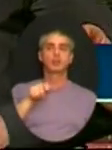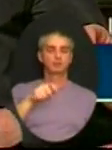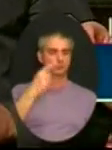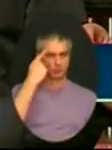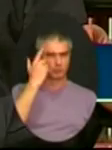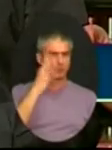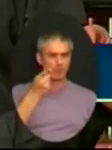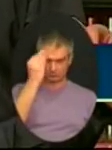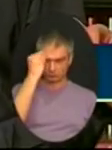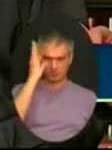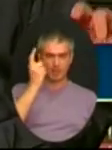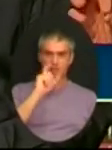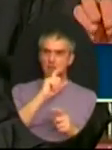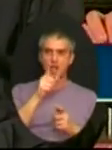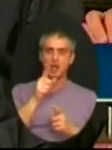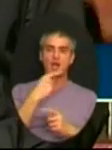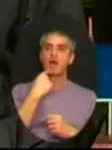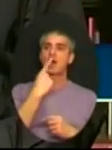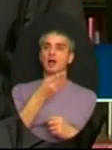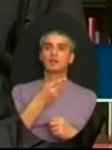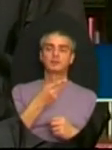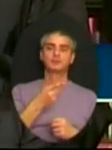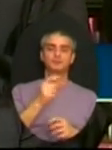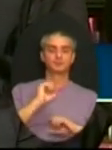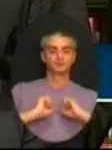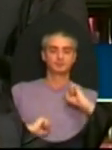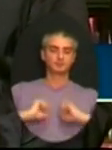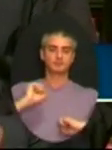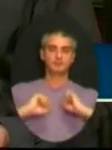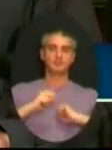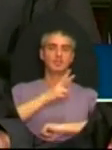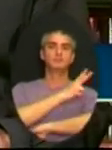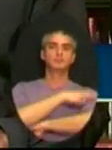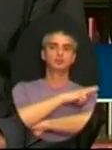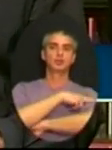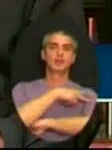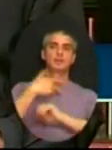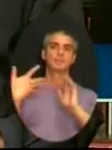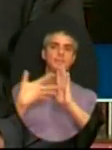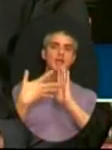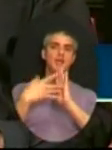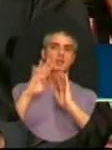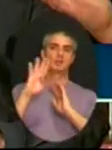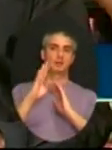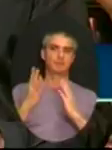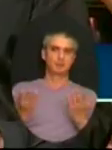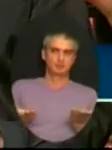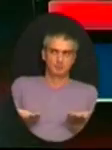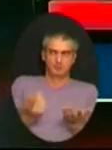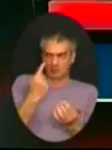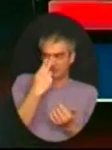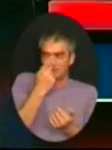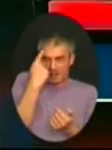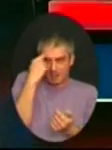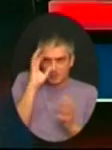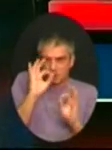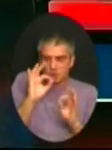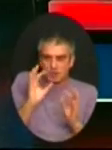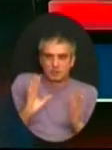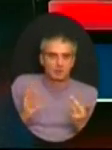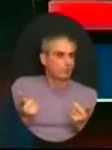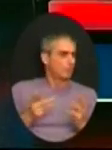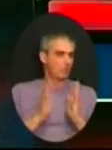אתם יודעים מה? אתם זוכרים מה הייתה הכותרת? הכותרת הייתה התנהלות המשטרה בחקירות נתניהו. נראה לכם הגיוני? למה לא לבקש